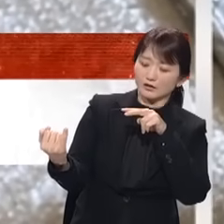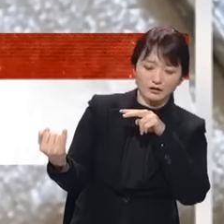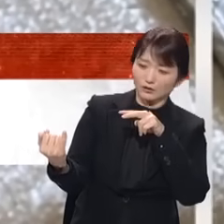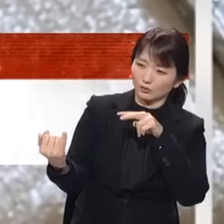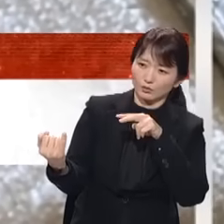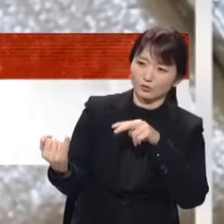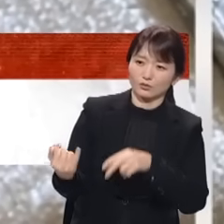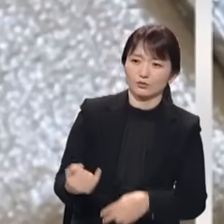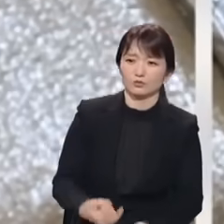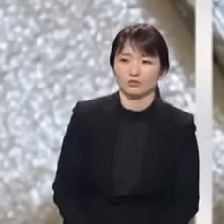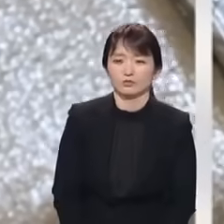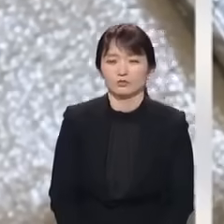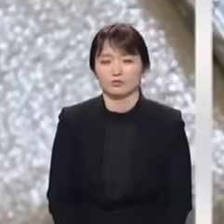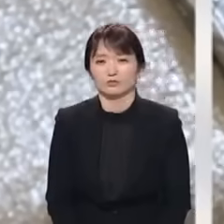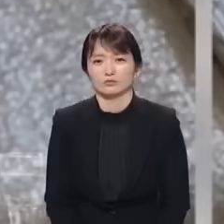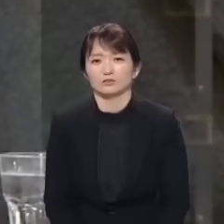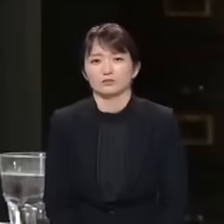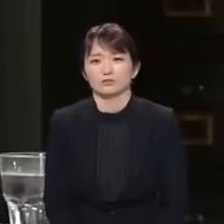내두를 지경이거든요.